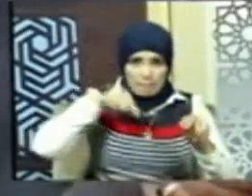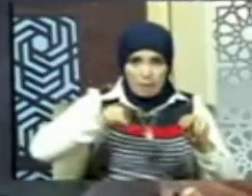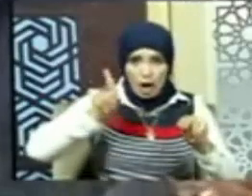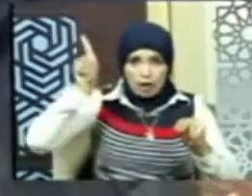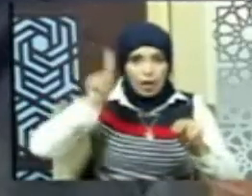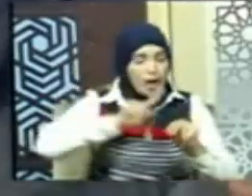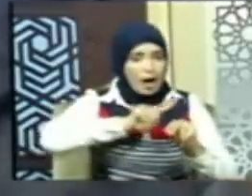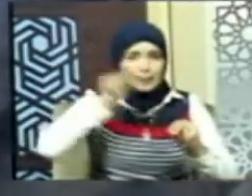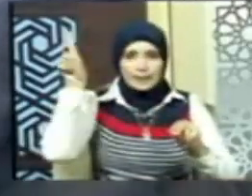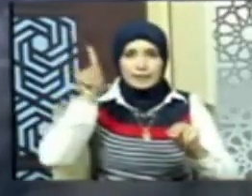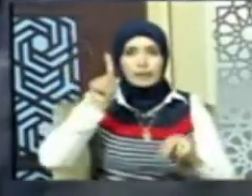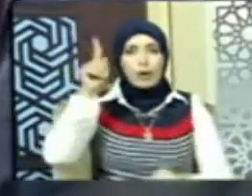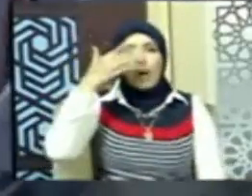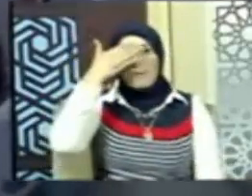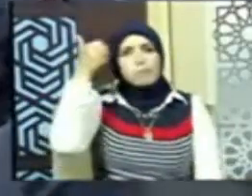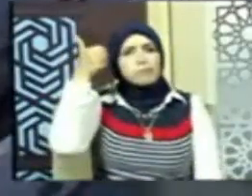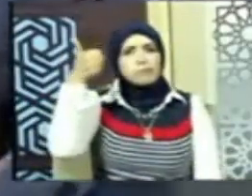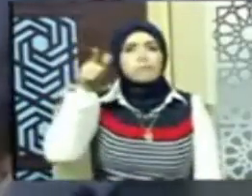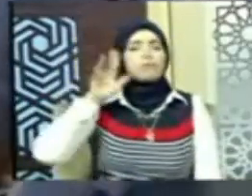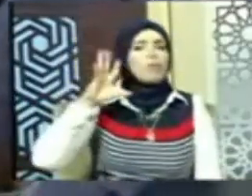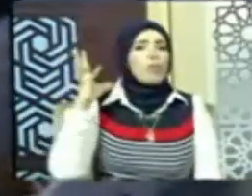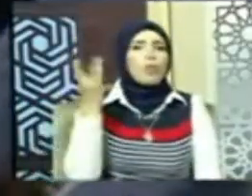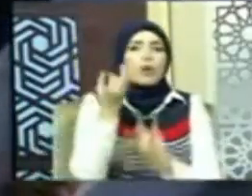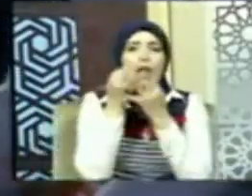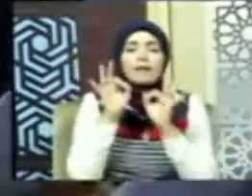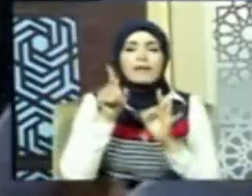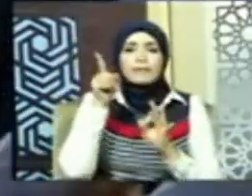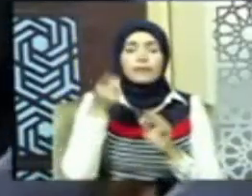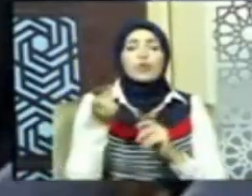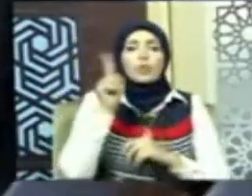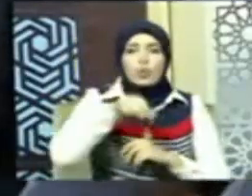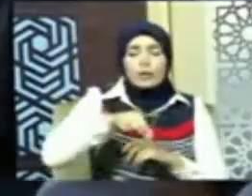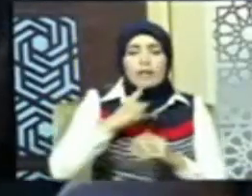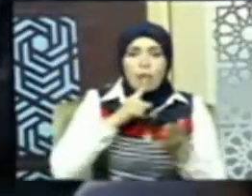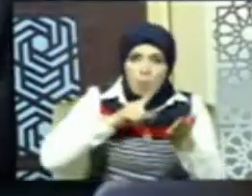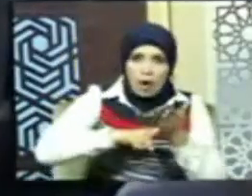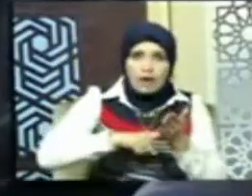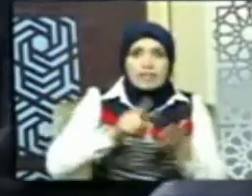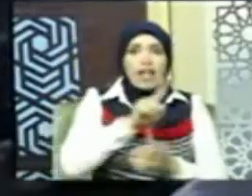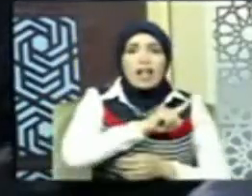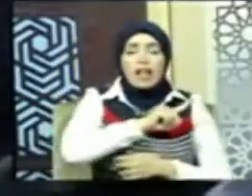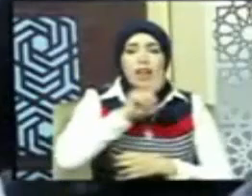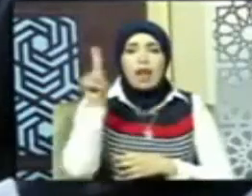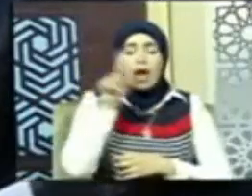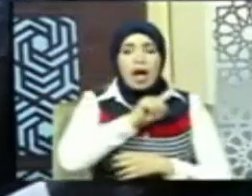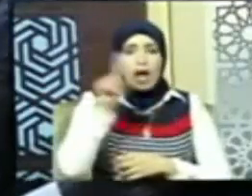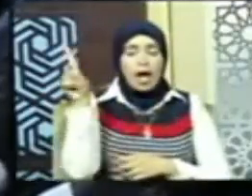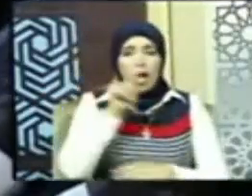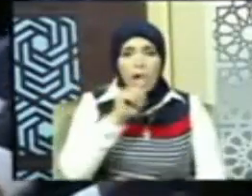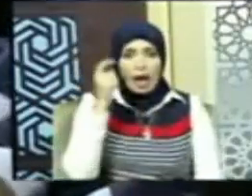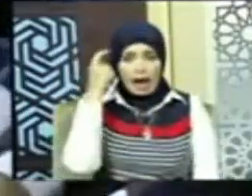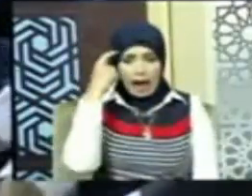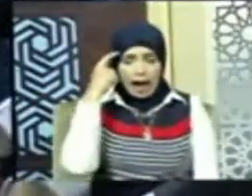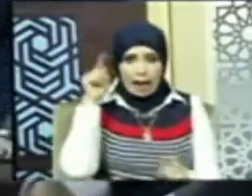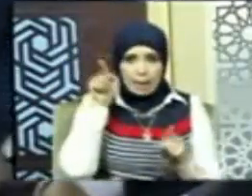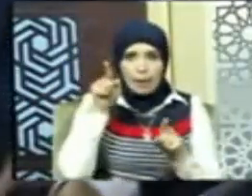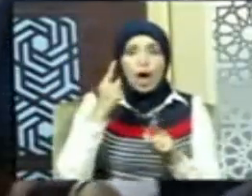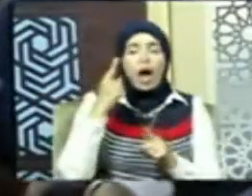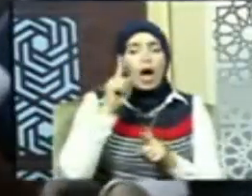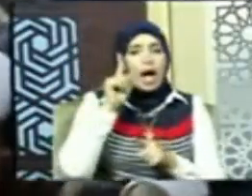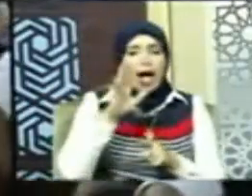يأتي قصر آخر مؤكد لا يعلمها إلا هو،